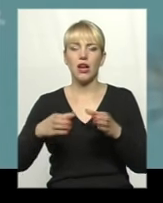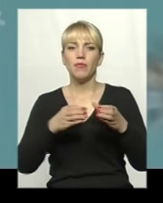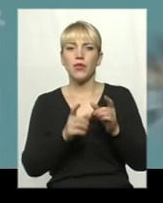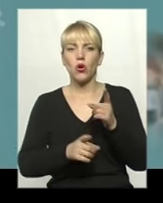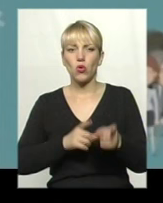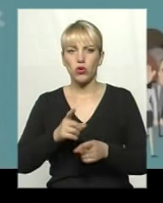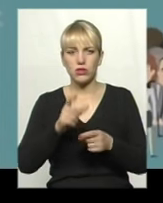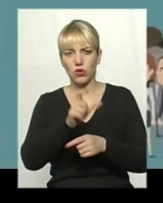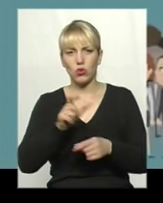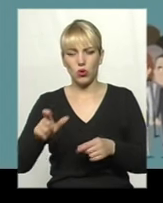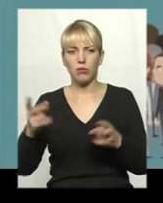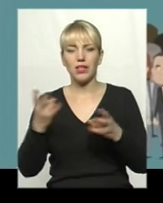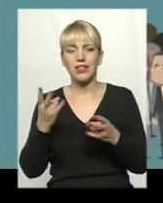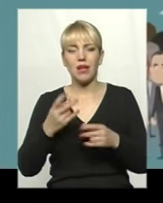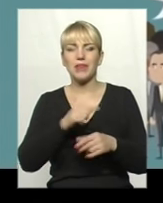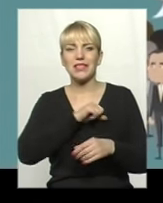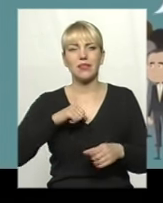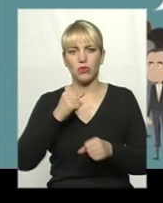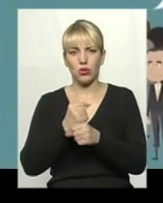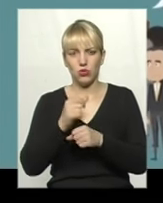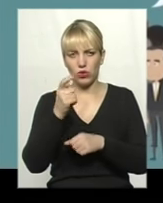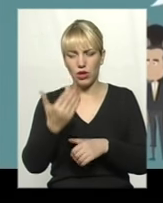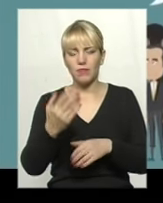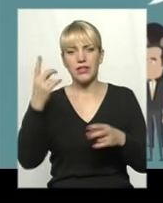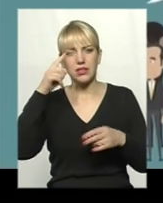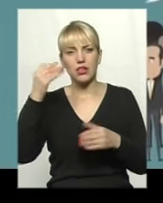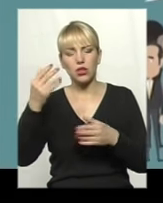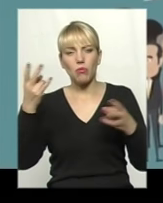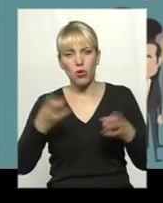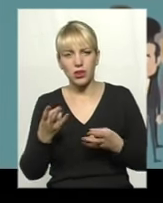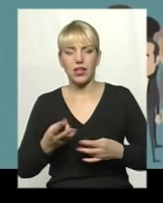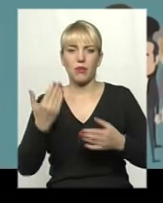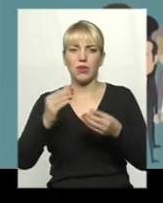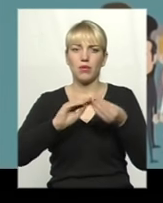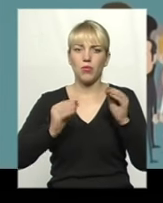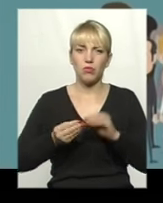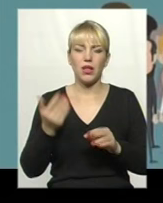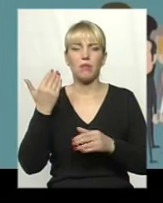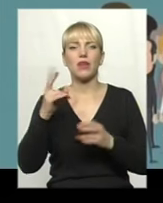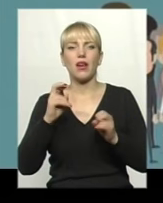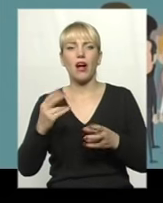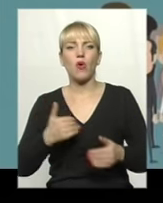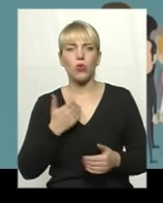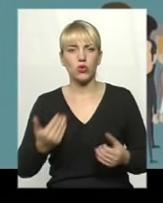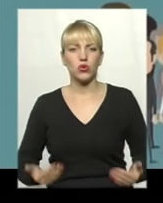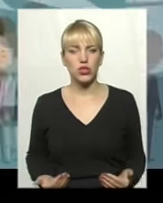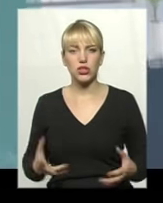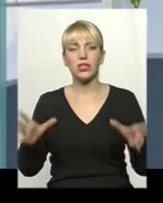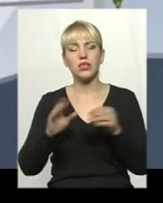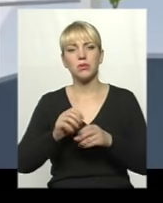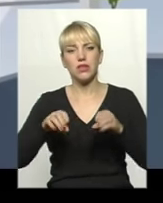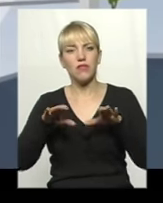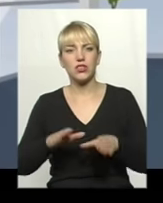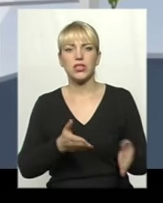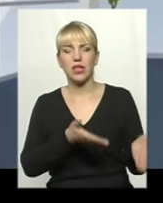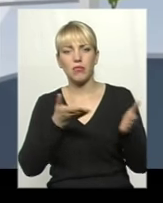люди, котрі живуть у цій громаді, знають її потреби, проблеми та те, як вони хочуть жити. Спільно вирішили запросити фахівців,